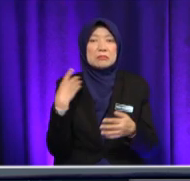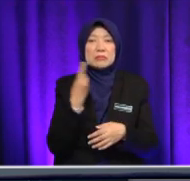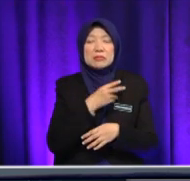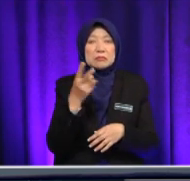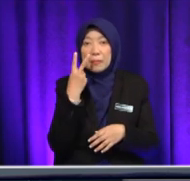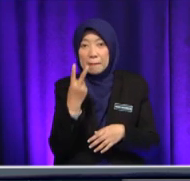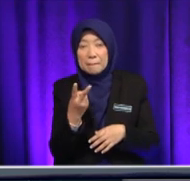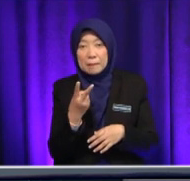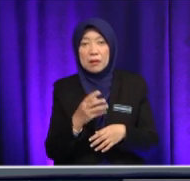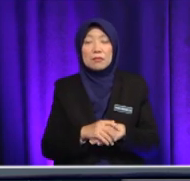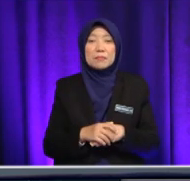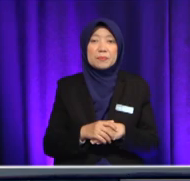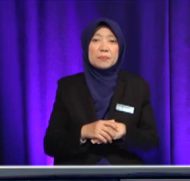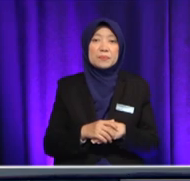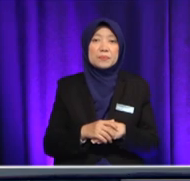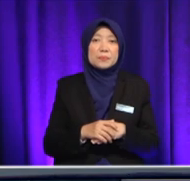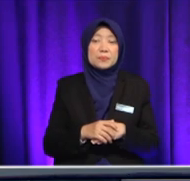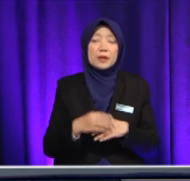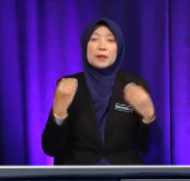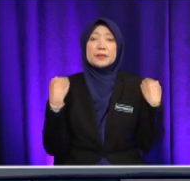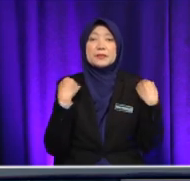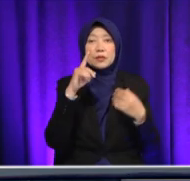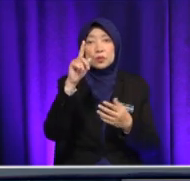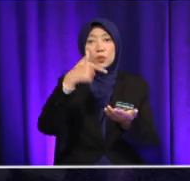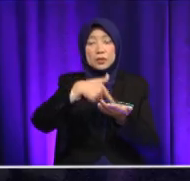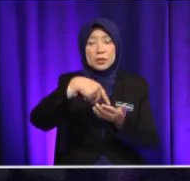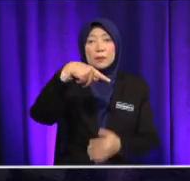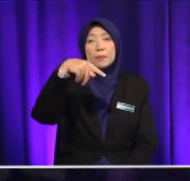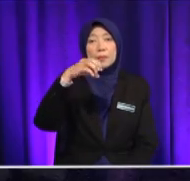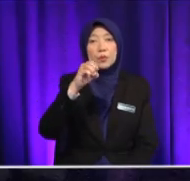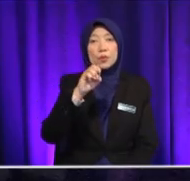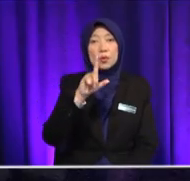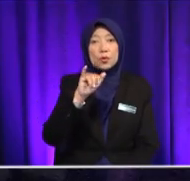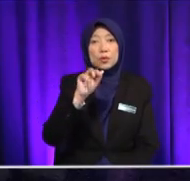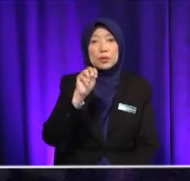Okey. Dan kita ada satu lagi polimer sintetik. Polimer yang, kita kata yang kita